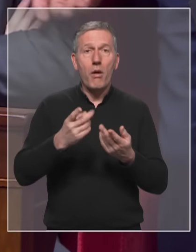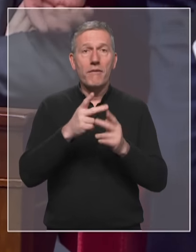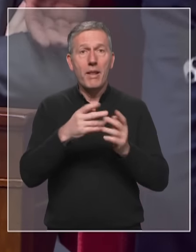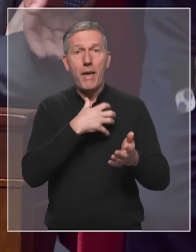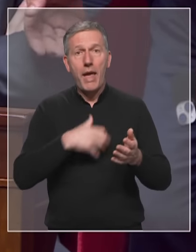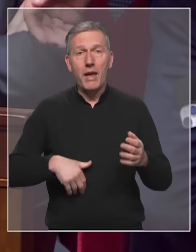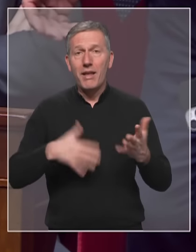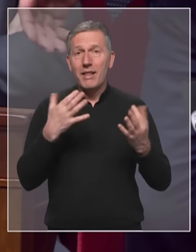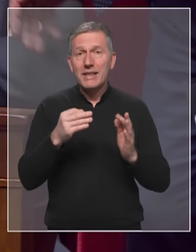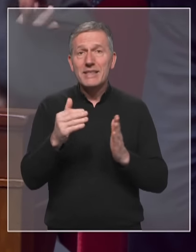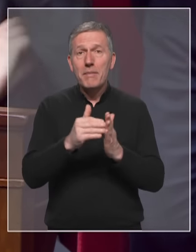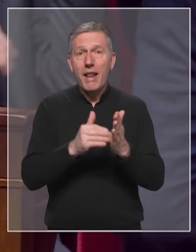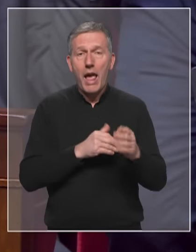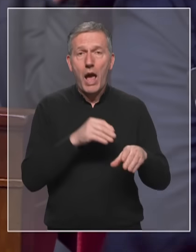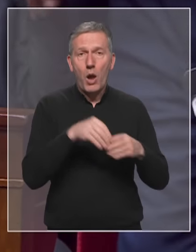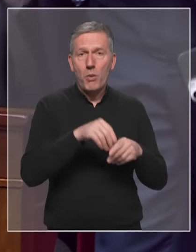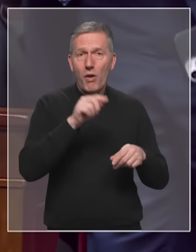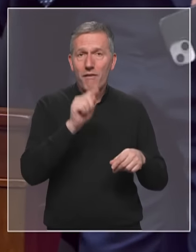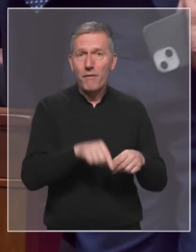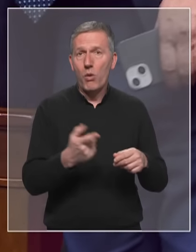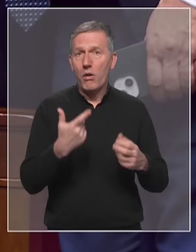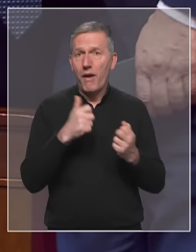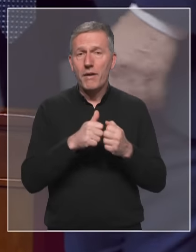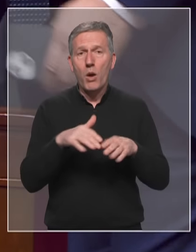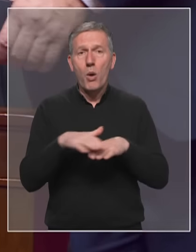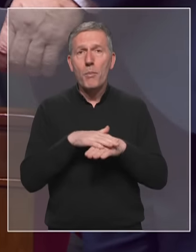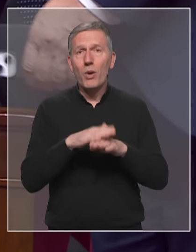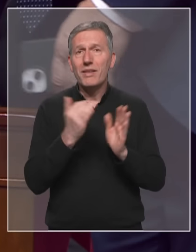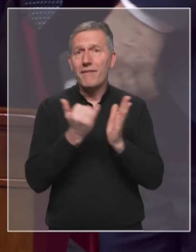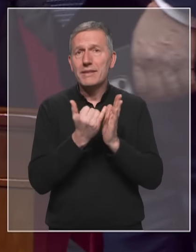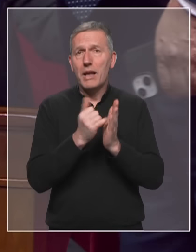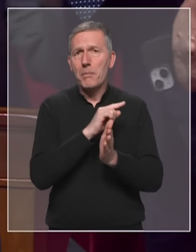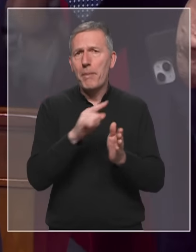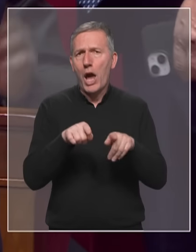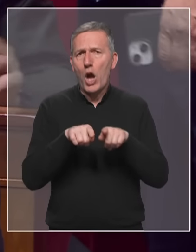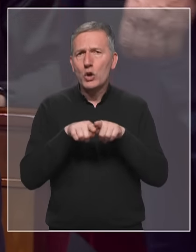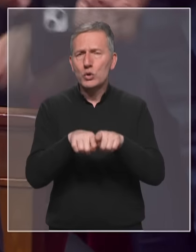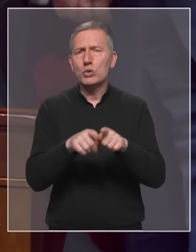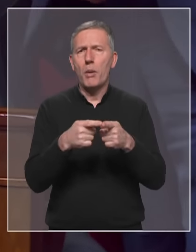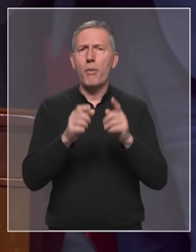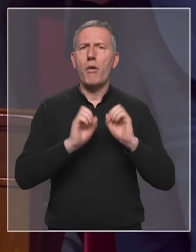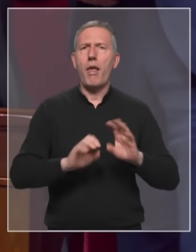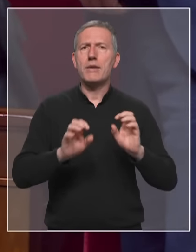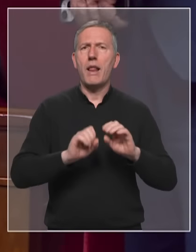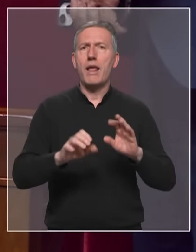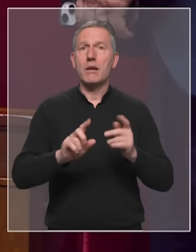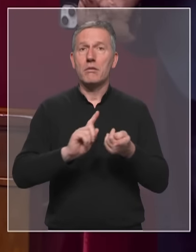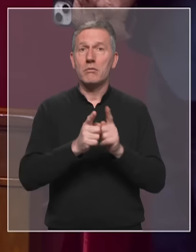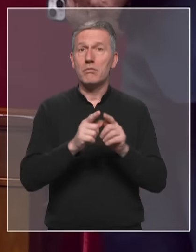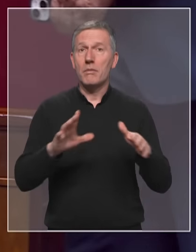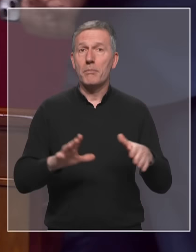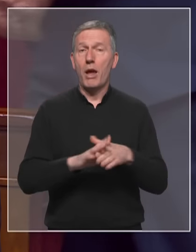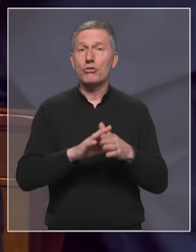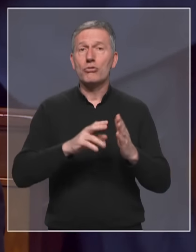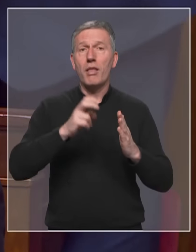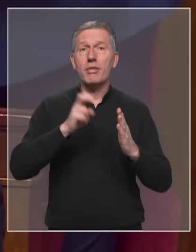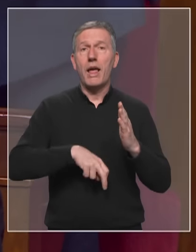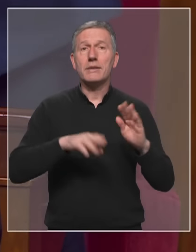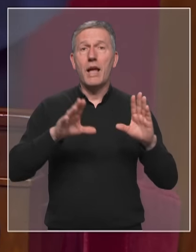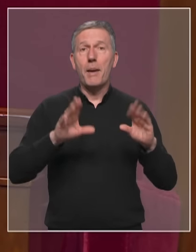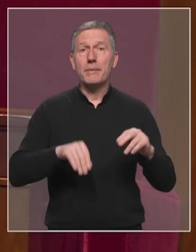milliards d'euros. Elles payent ici le prix d'une politique fiscale injuste et, devrais-je dire, laxiste, à l'image de la suppression de la taxe d'habitation dont